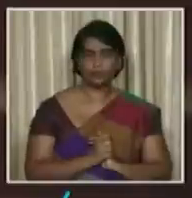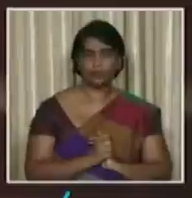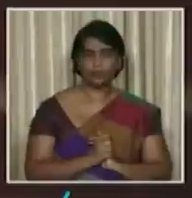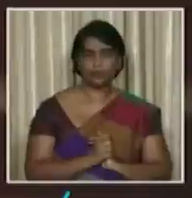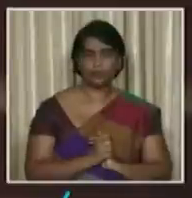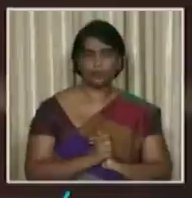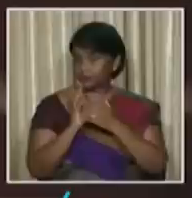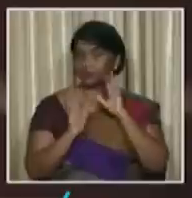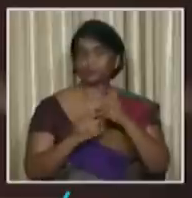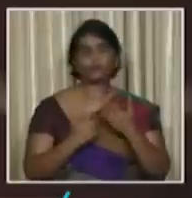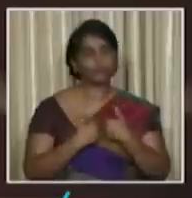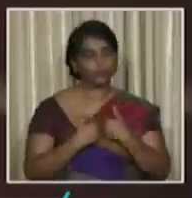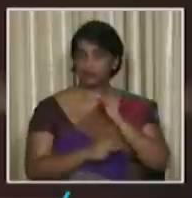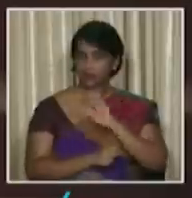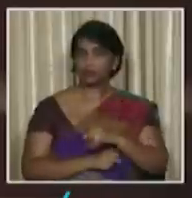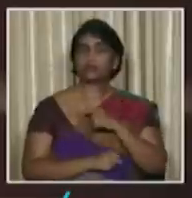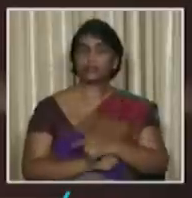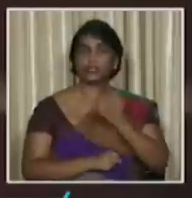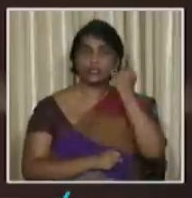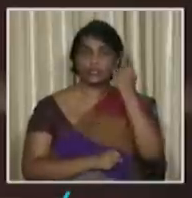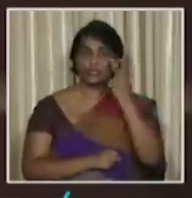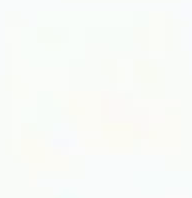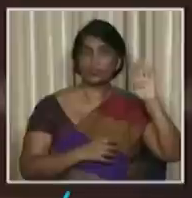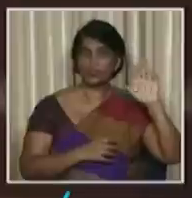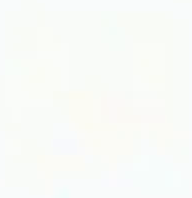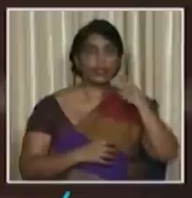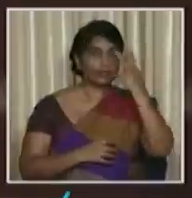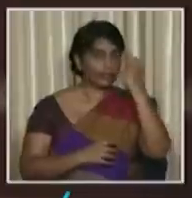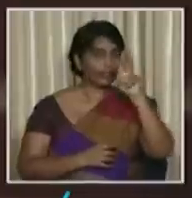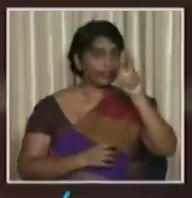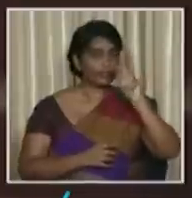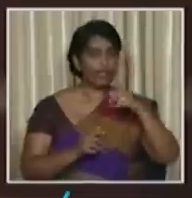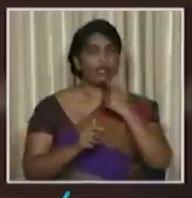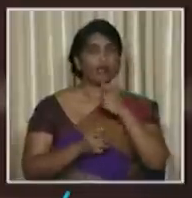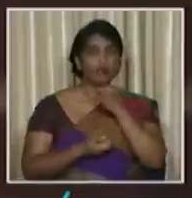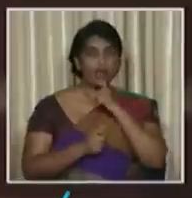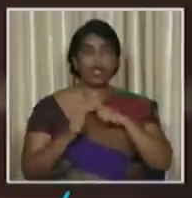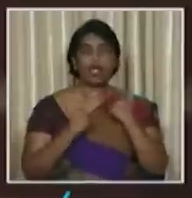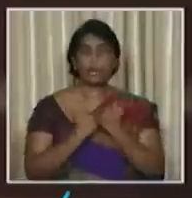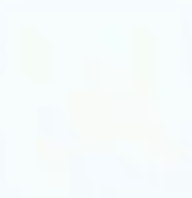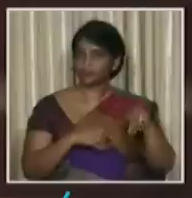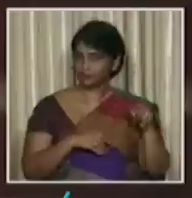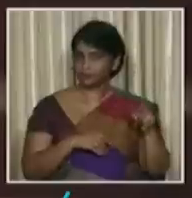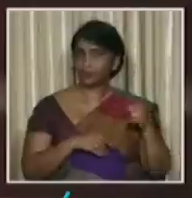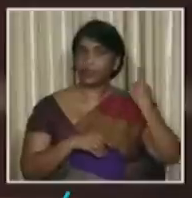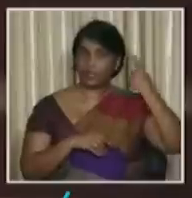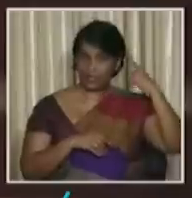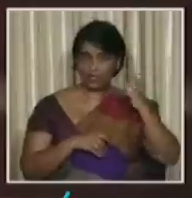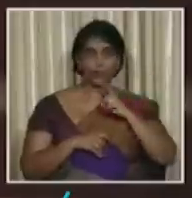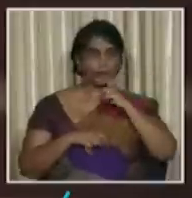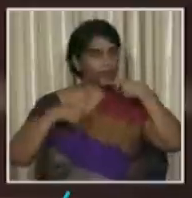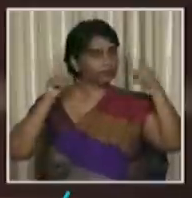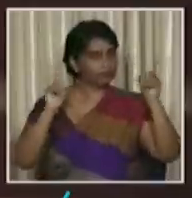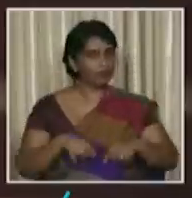මේ සිද්ධිය සම්බන්ධව නීතිපතිතුමා සිංගප්පූරු මහාධිකරණයේ නඩුව අප්‍රේල් මාසේ 25 වෙනි දින ගොනු කරලා තියෙනවා. ඊයේ දිනේ නඩුව